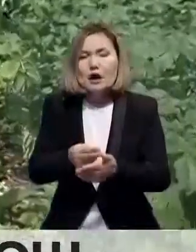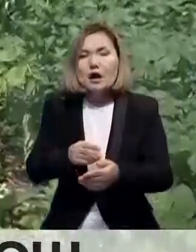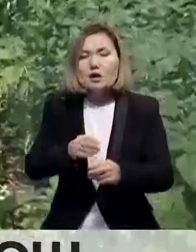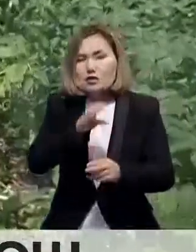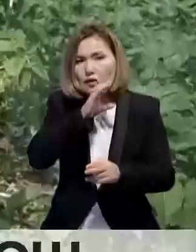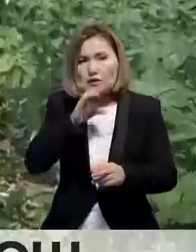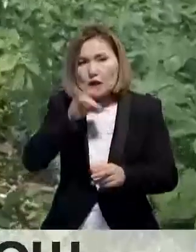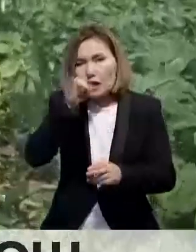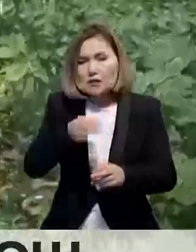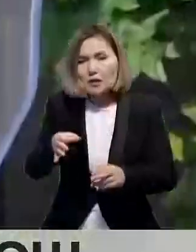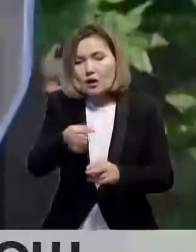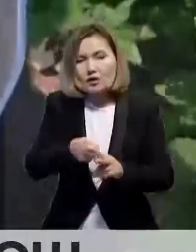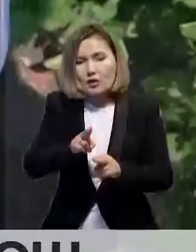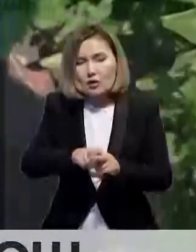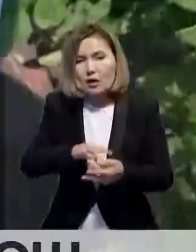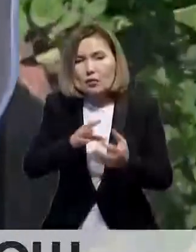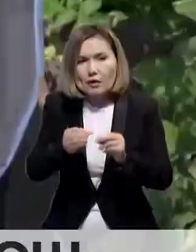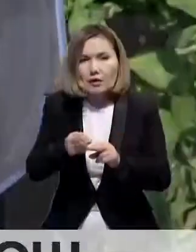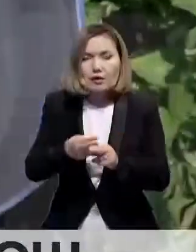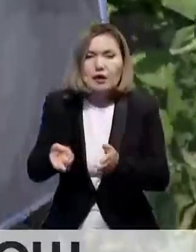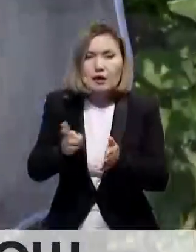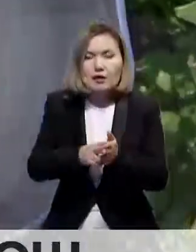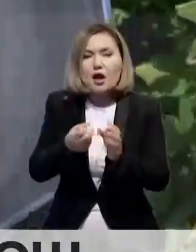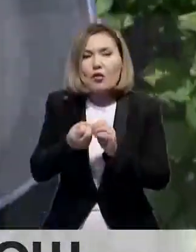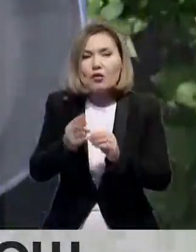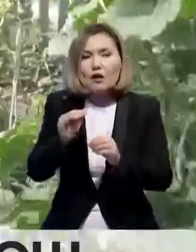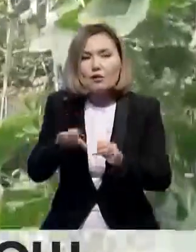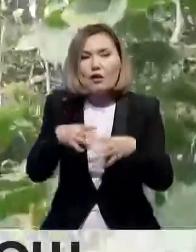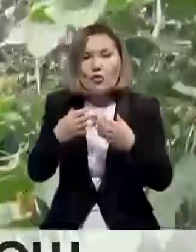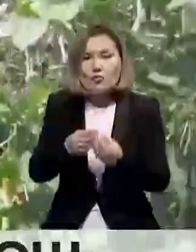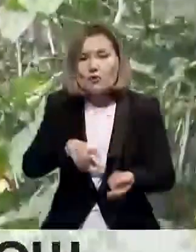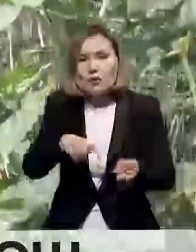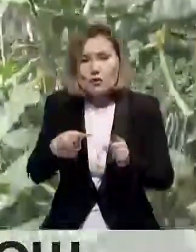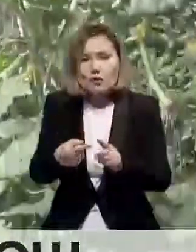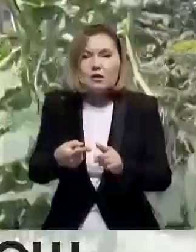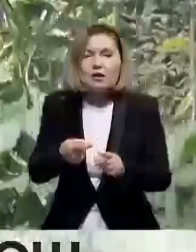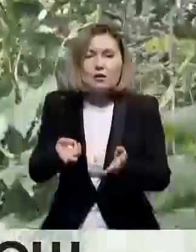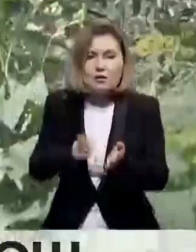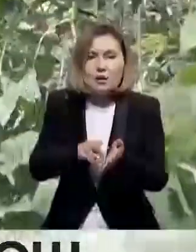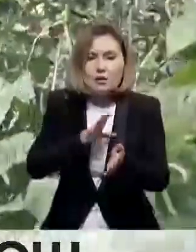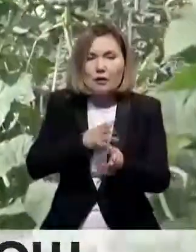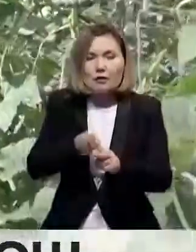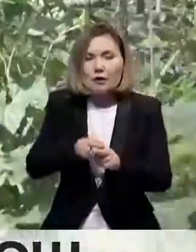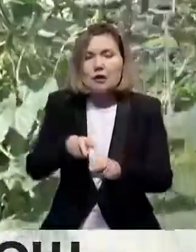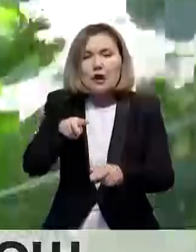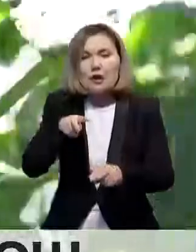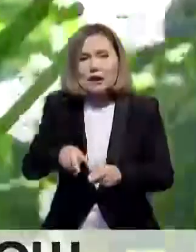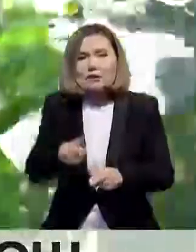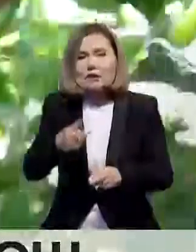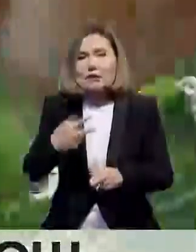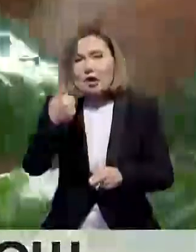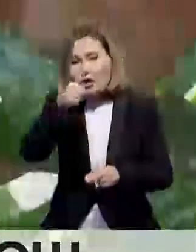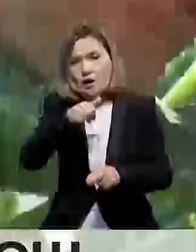оңтүстіктен еліміздің жұмыс күші тапшы солтүстік өңіріне 12 мың отбасы қоныс аударған. Ал жыл басынан бері 206 отбасы, яғни